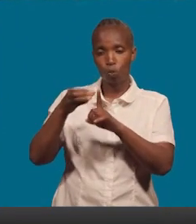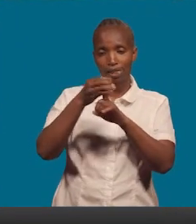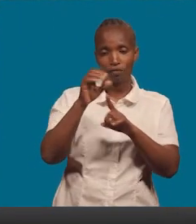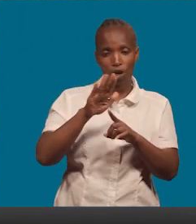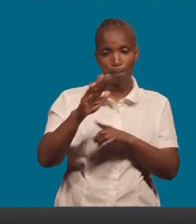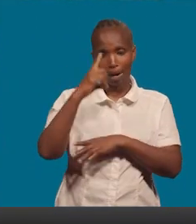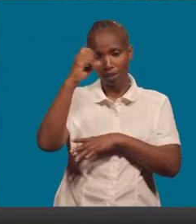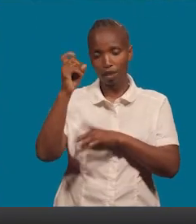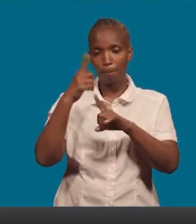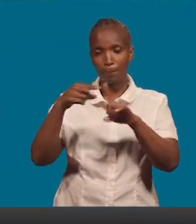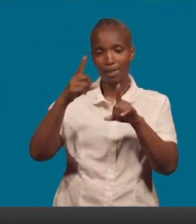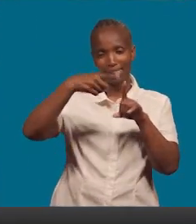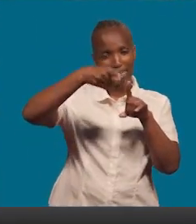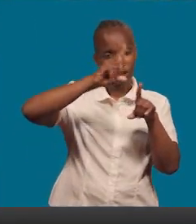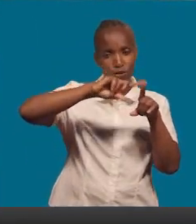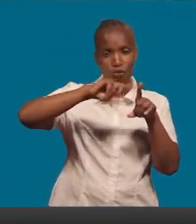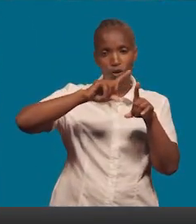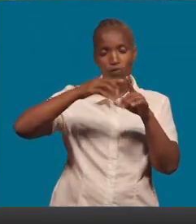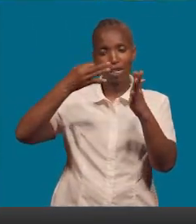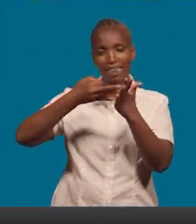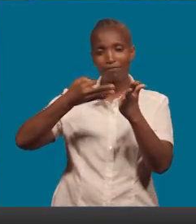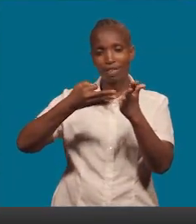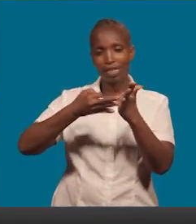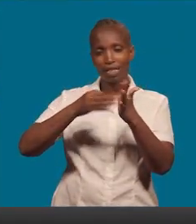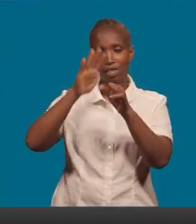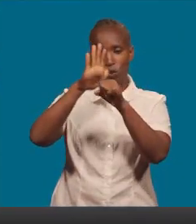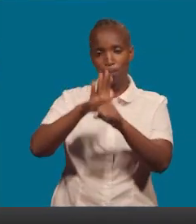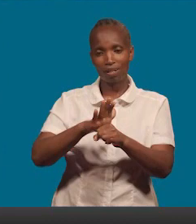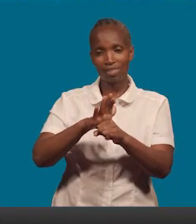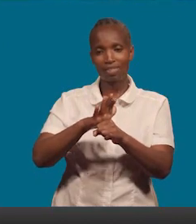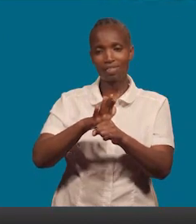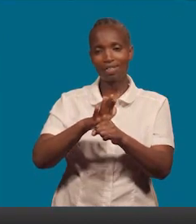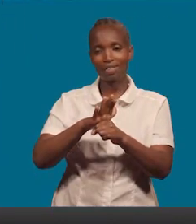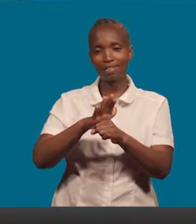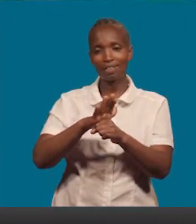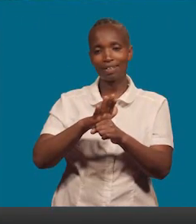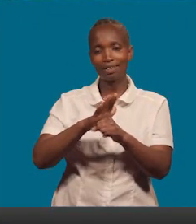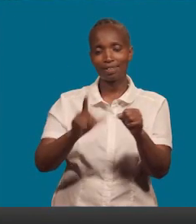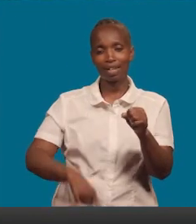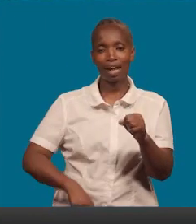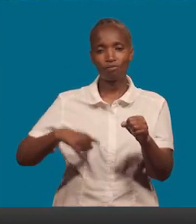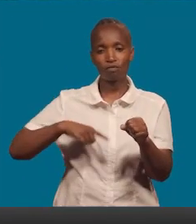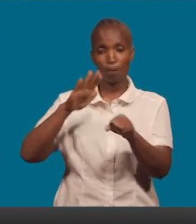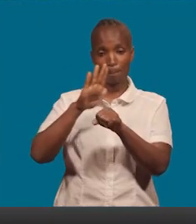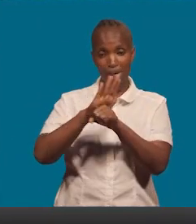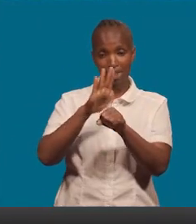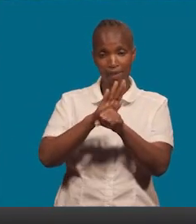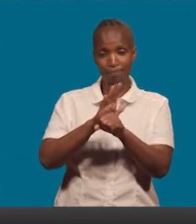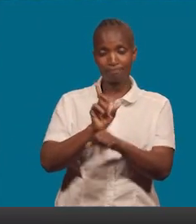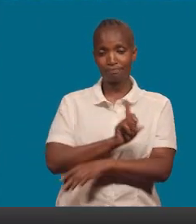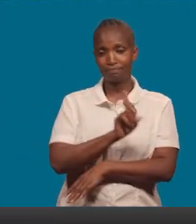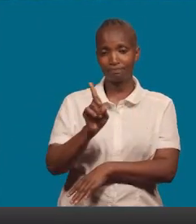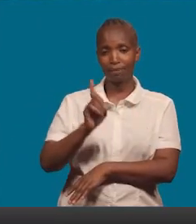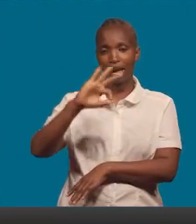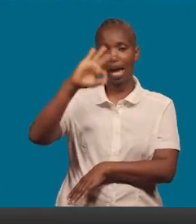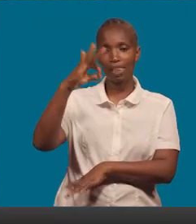yao ya masomo, na hatua yoyote kuongeza karo na Vyuo Vikuu ni kukandamiza ndoto za wengi. Okay, my name is Elise Kwamboka